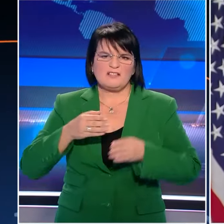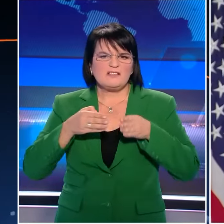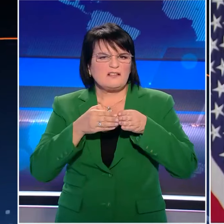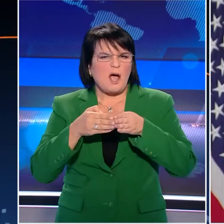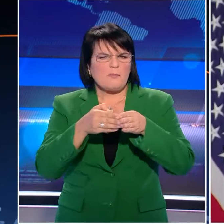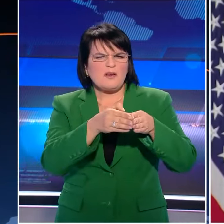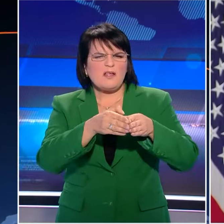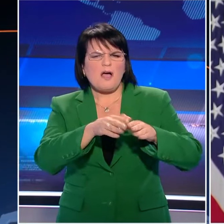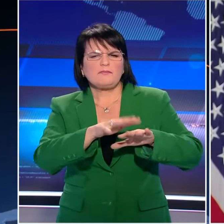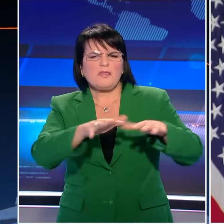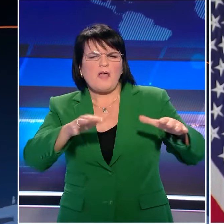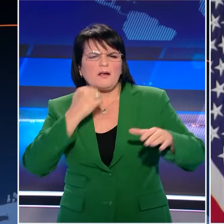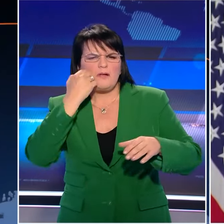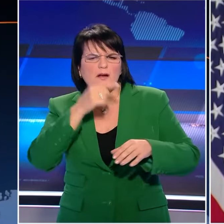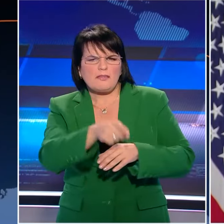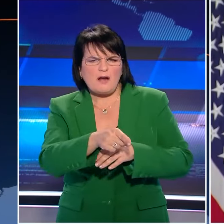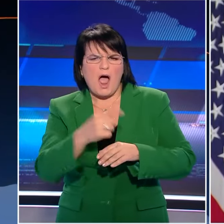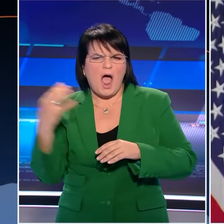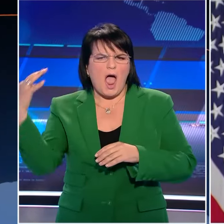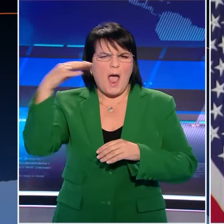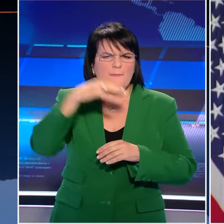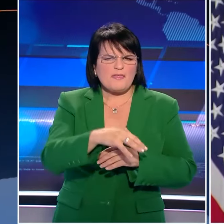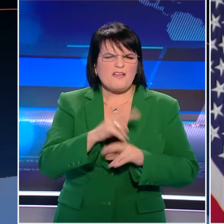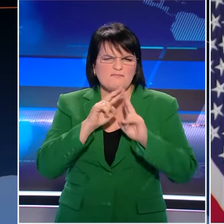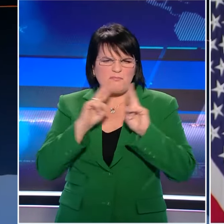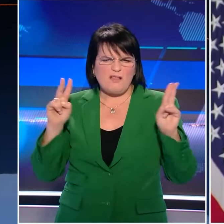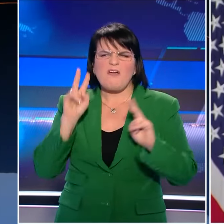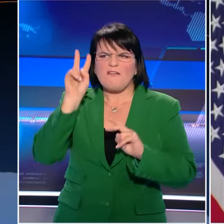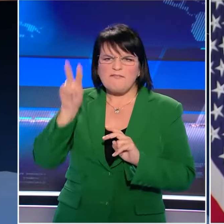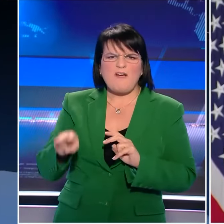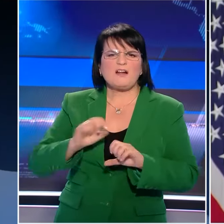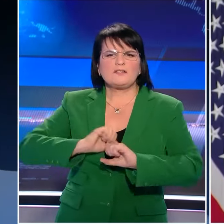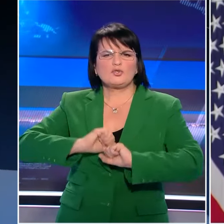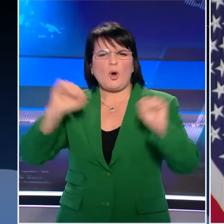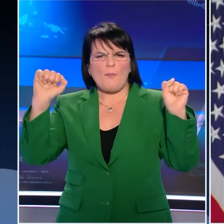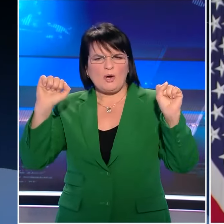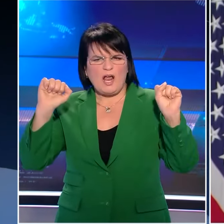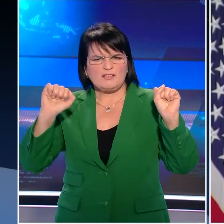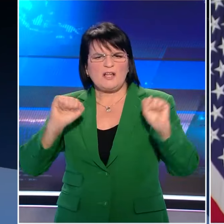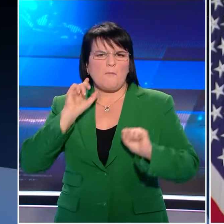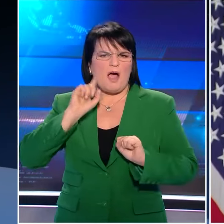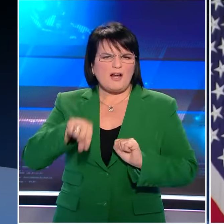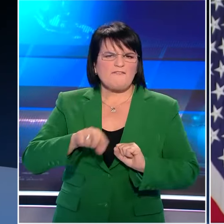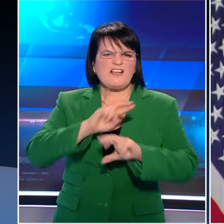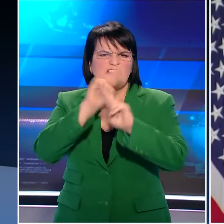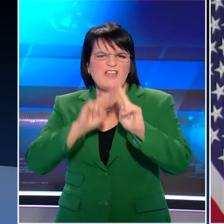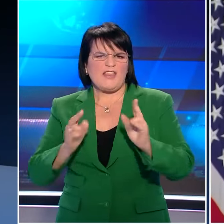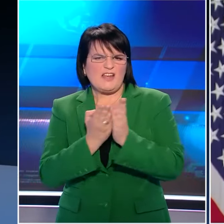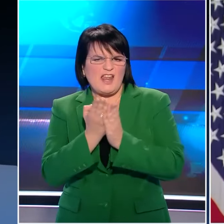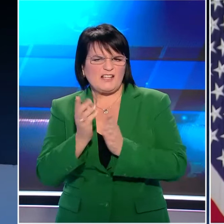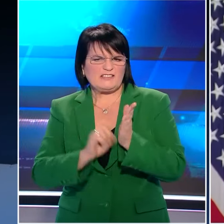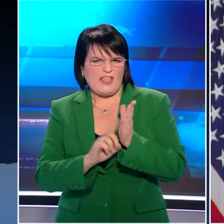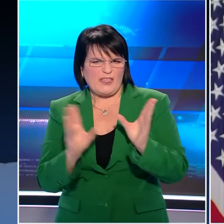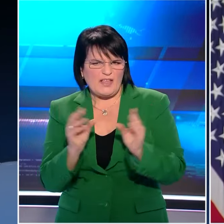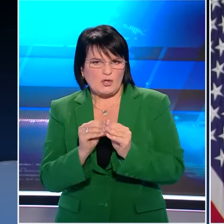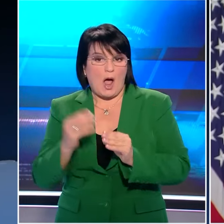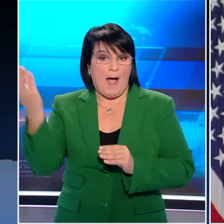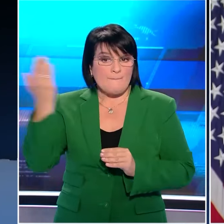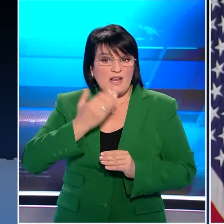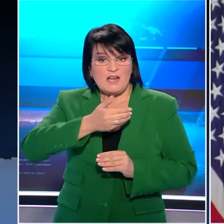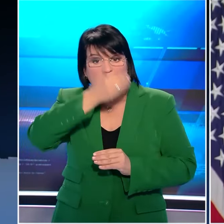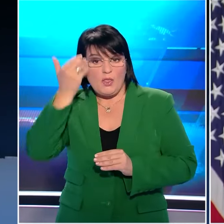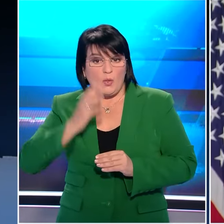Red Sea and the Gulf of Aden. These attacks are a clear example of terrorism, violation of international law. A major threat to innocent lives